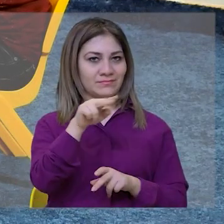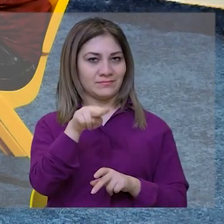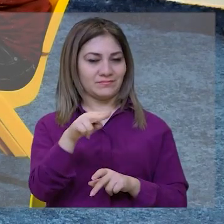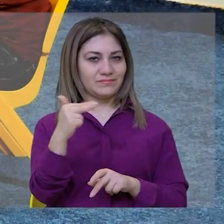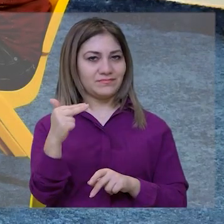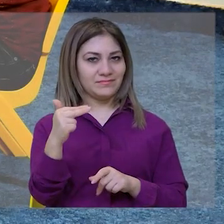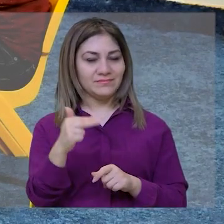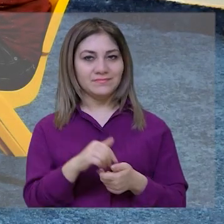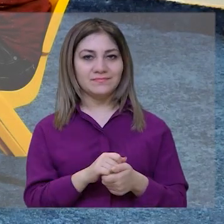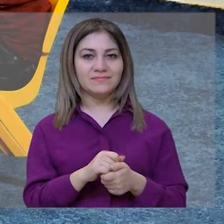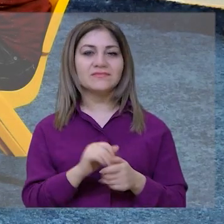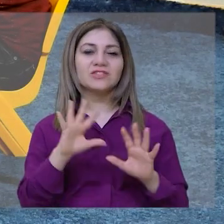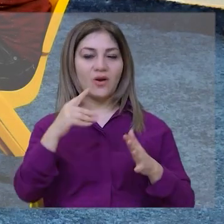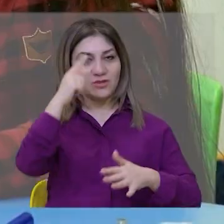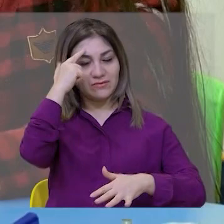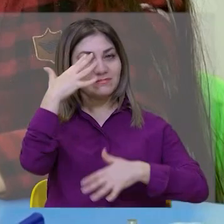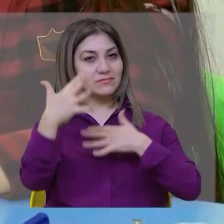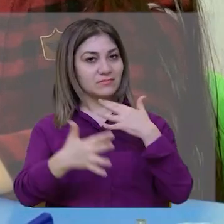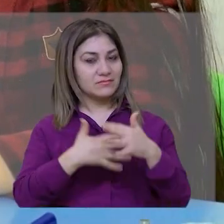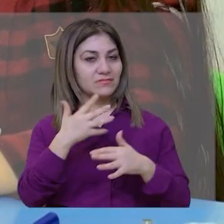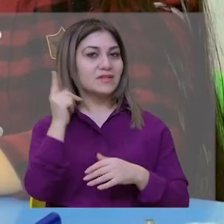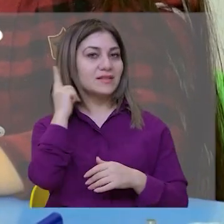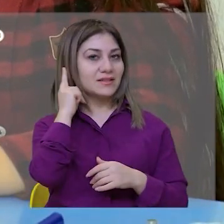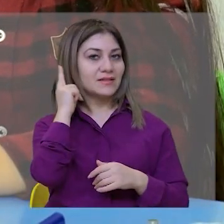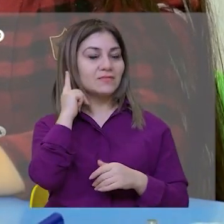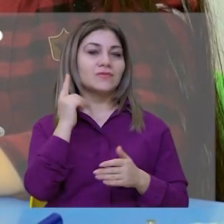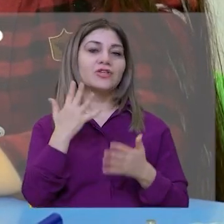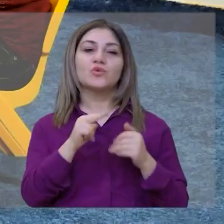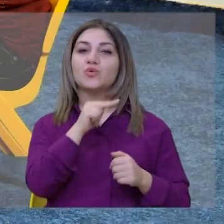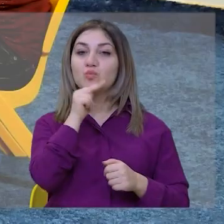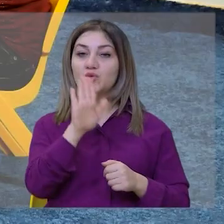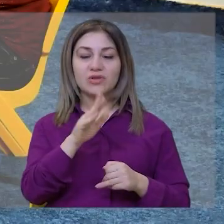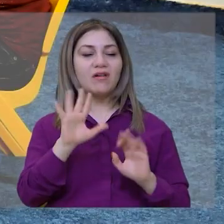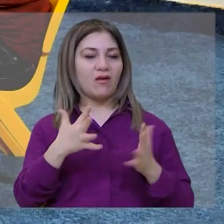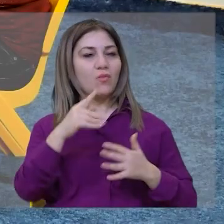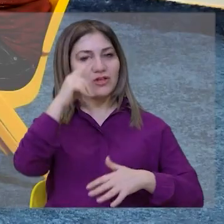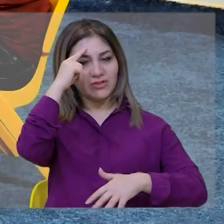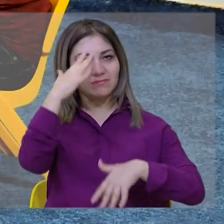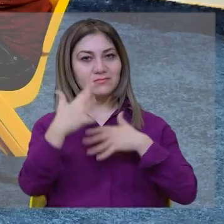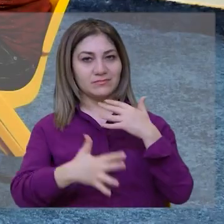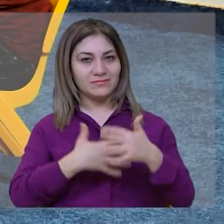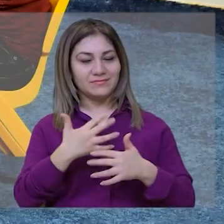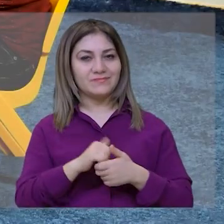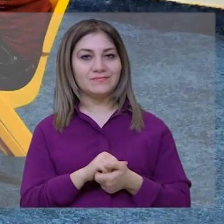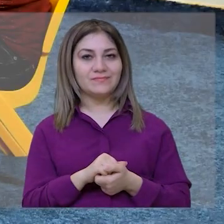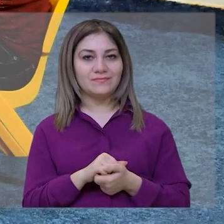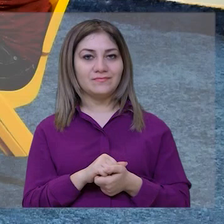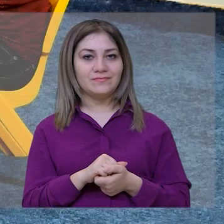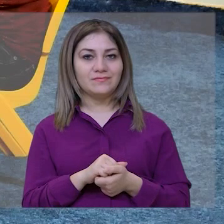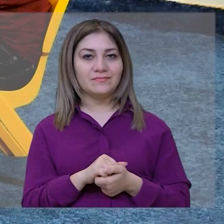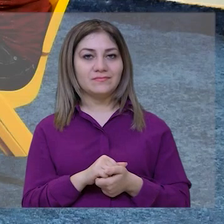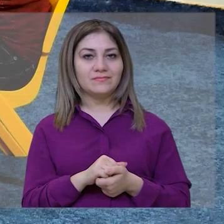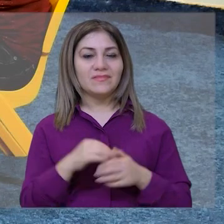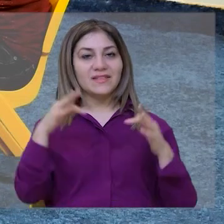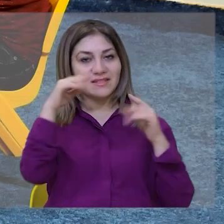արտասանությամբ և դուք այն կարող եք շփոթել լսողությամբ, եթե ուշադիր չլինեք տառ ուսուցման ժամանակ,